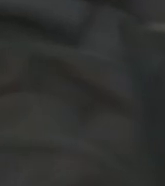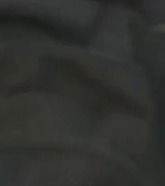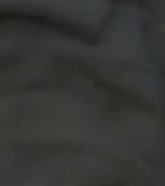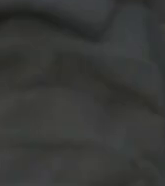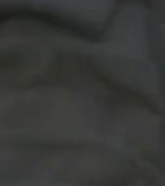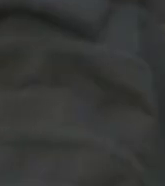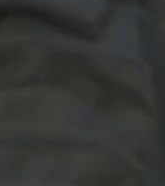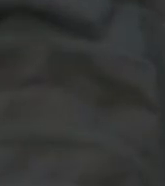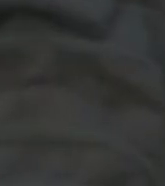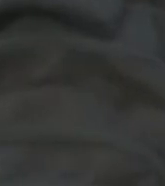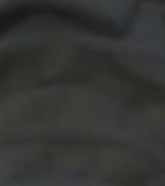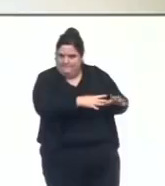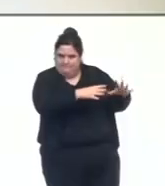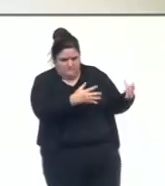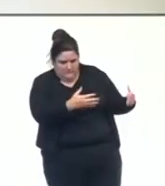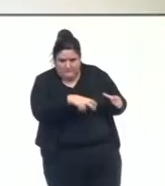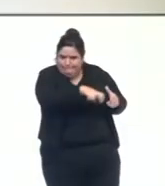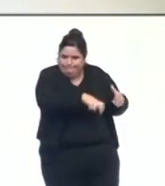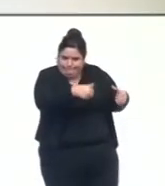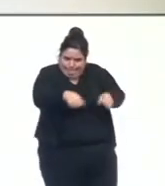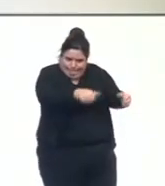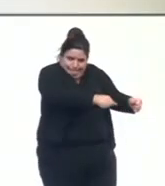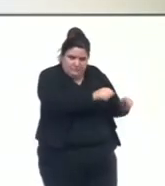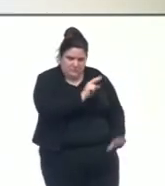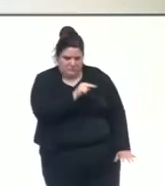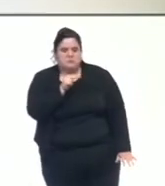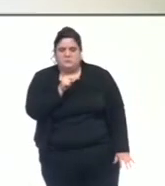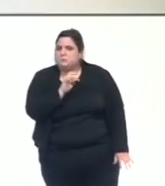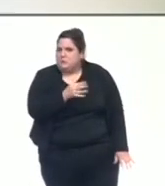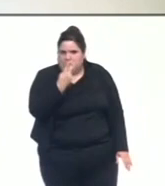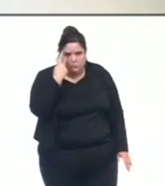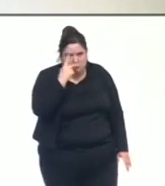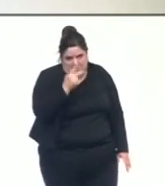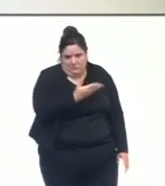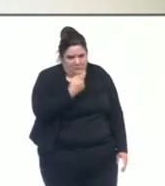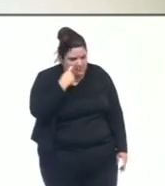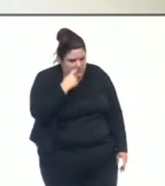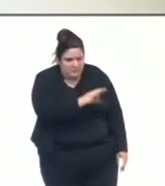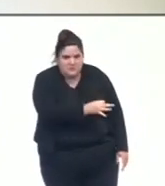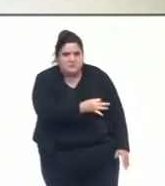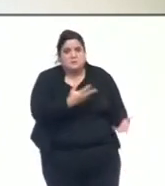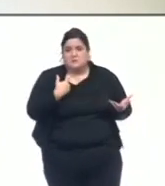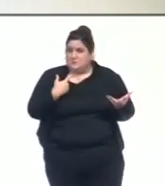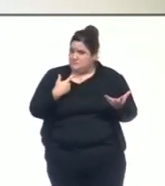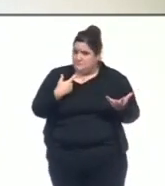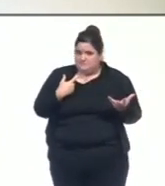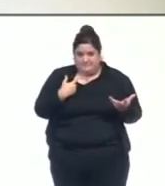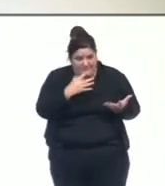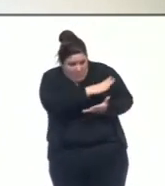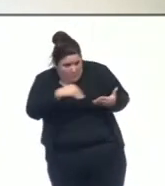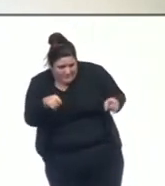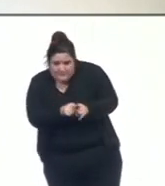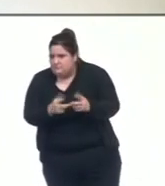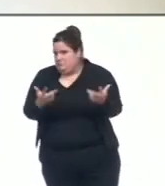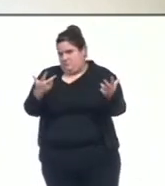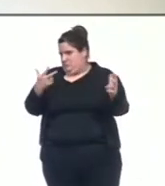σε Μασαλία, Λίλ, Τουλούζη και Παρίσι. Nous faisons tout pour ne pas en arriver à des mesures de confinement, même partielles et même localisées, même